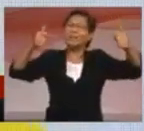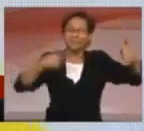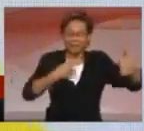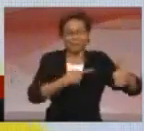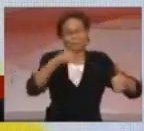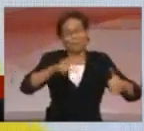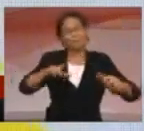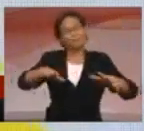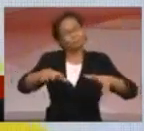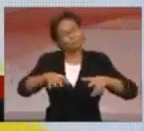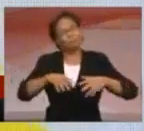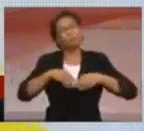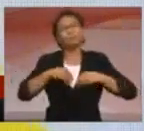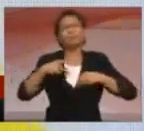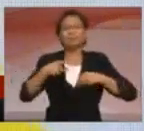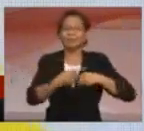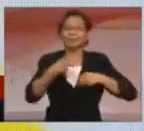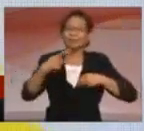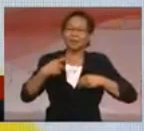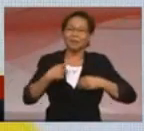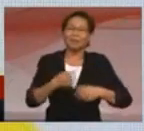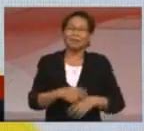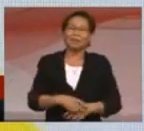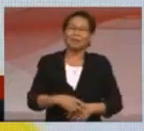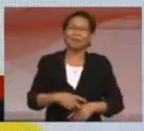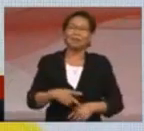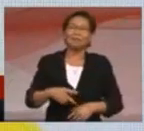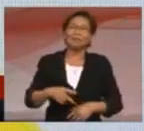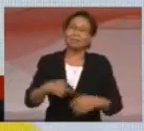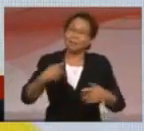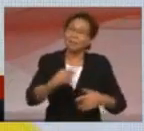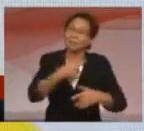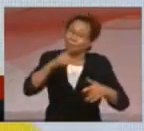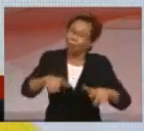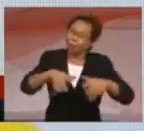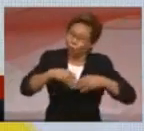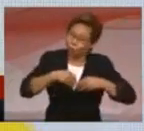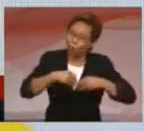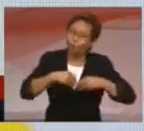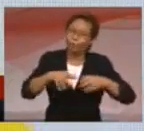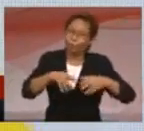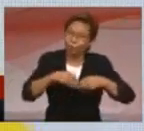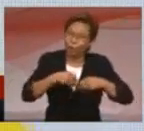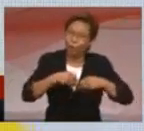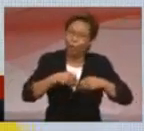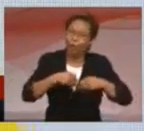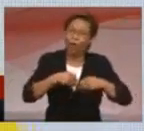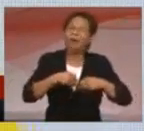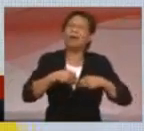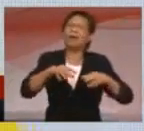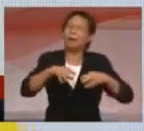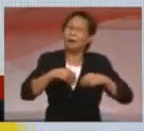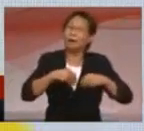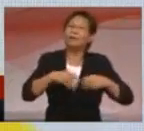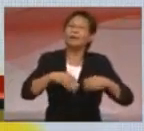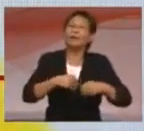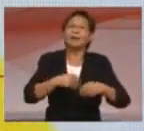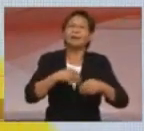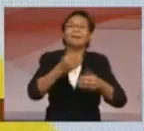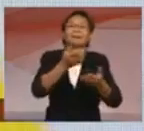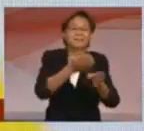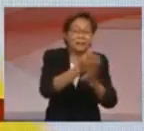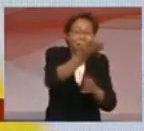perlu sambut. Usaha ini kini perlu disambut oleh frontliners sektor ekonomi pula untuk